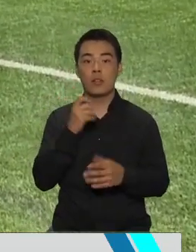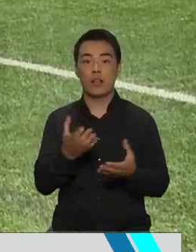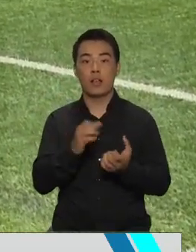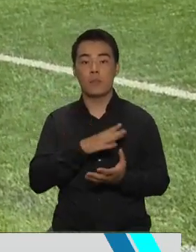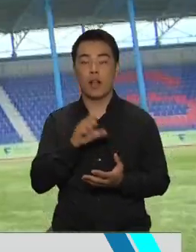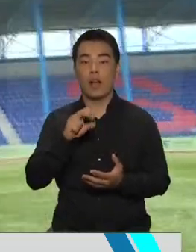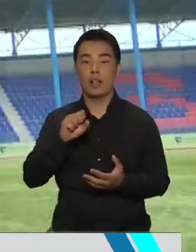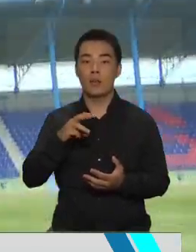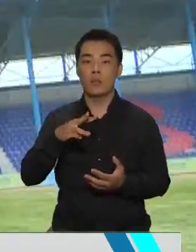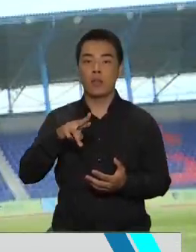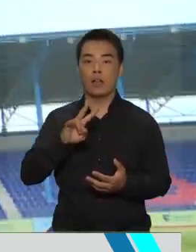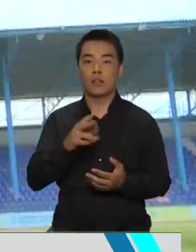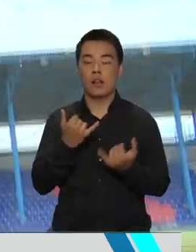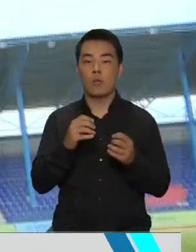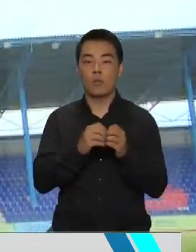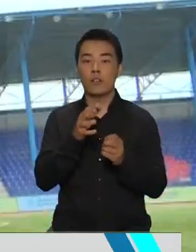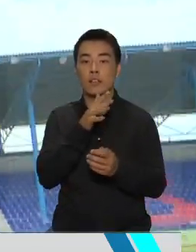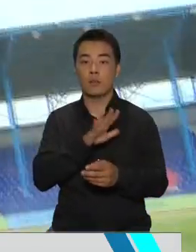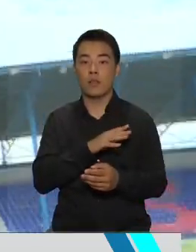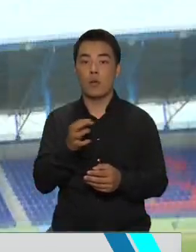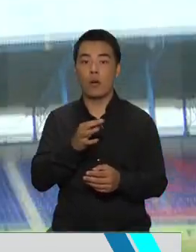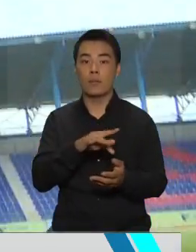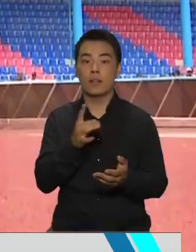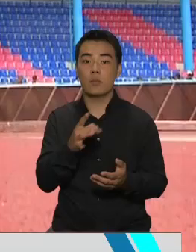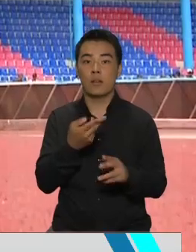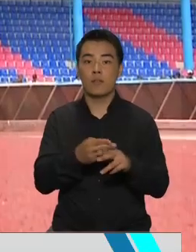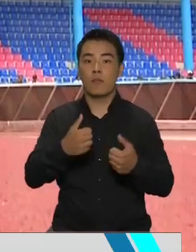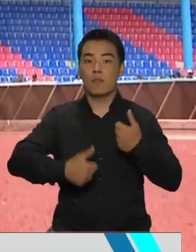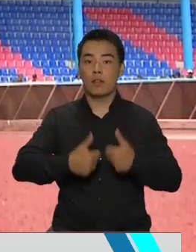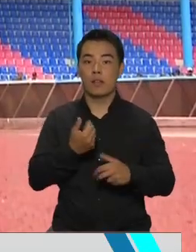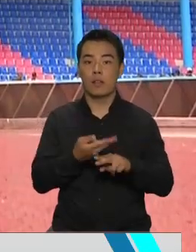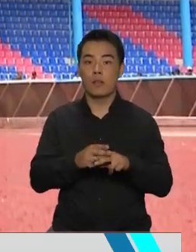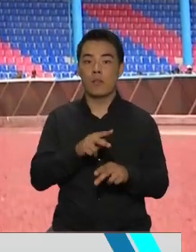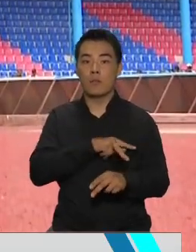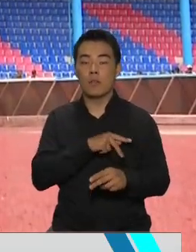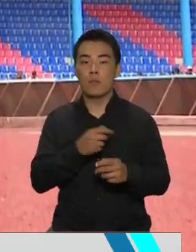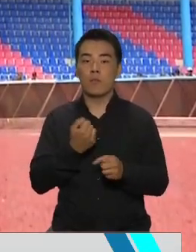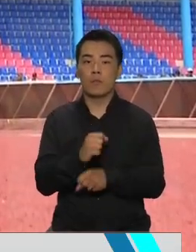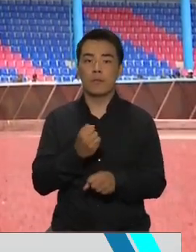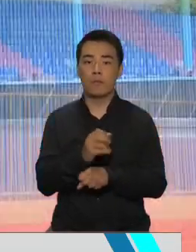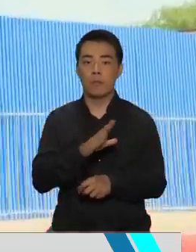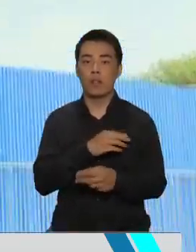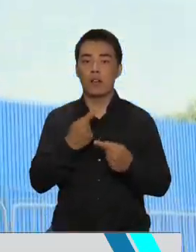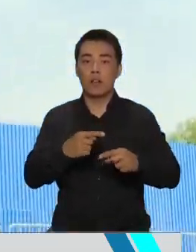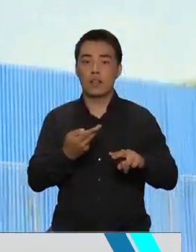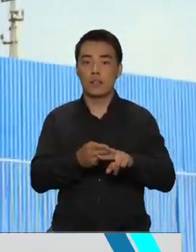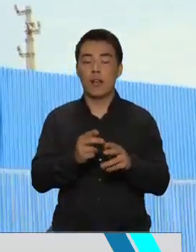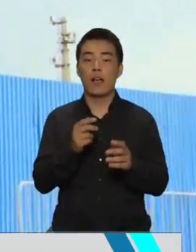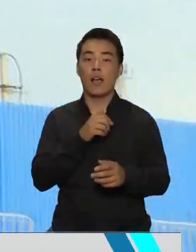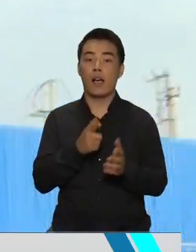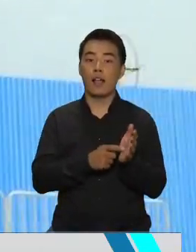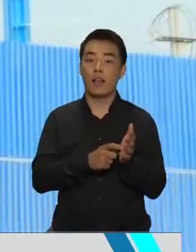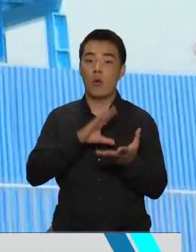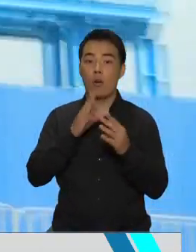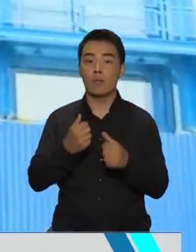шұғылдана бастағанына 10 жылдан асты. Облыстық республикалық жарыстардан жүлдесіз оралған күні жоқ. Осыдан бірер күн бұрын Қарағандыда өткен ел